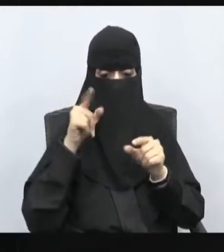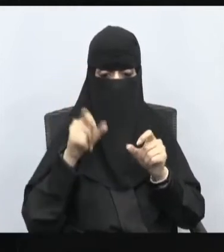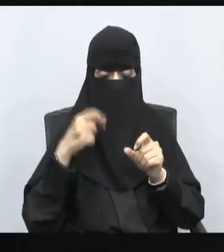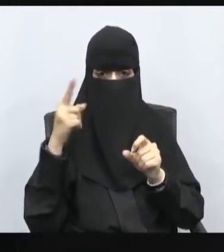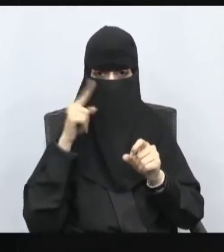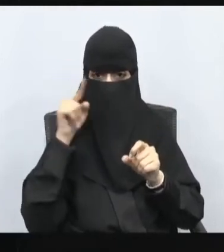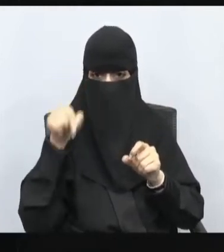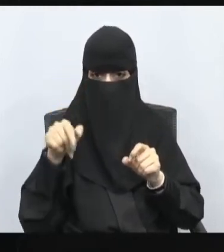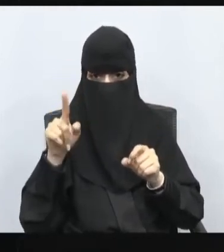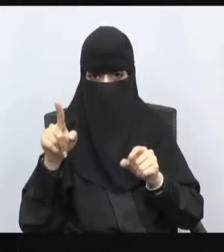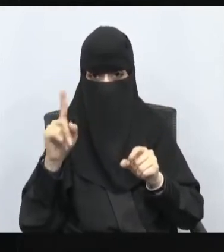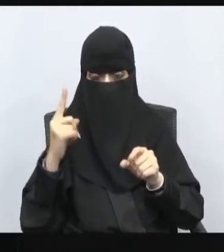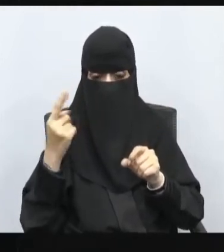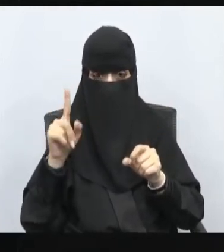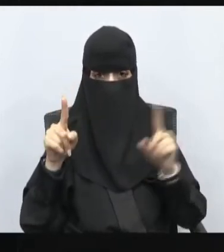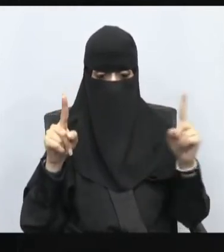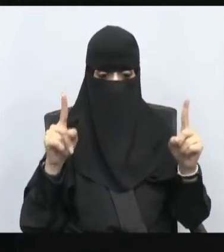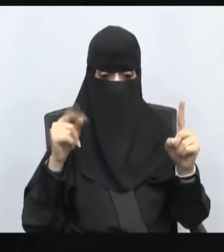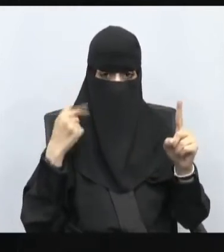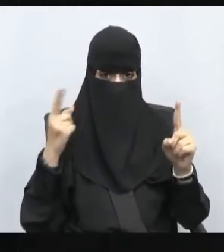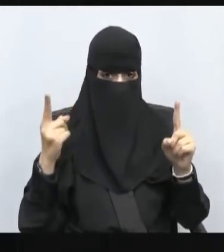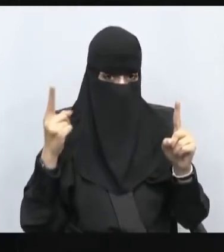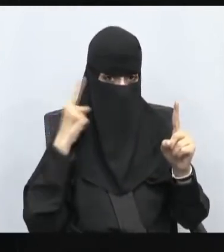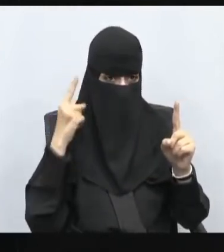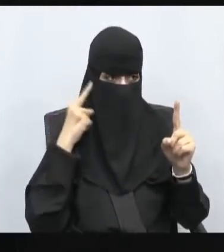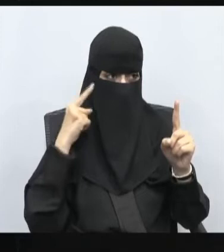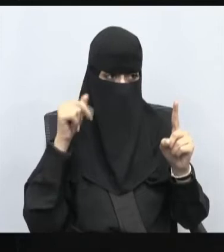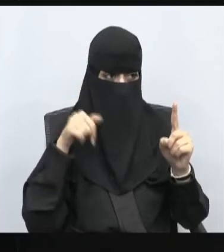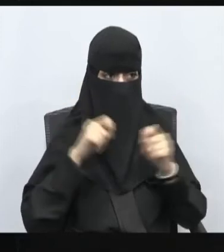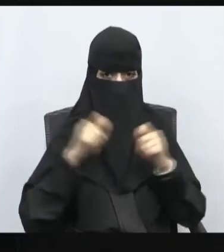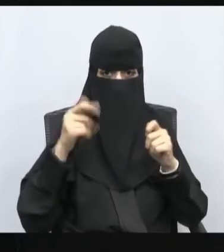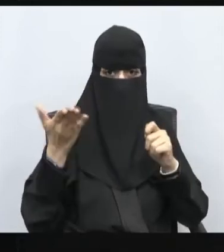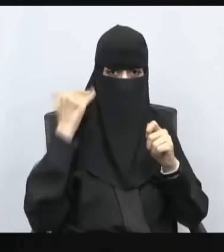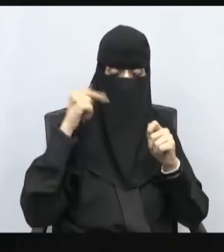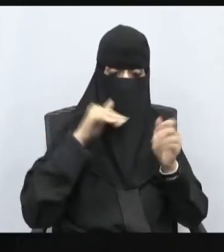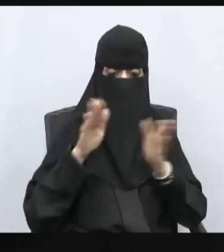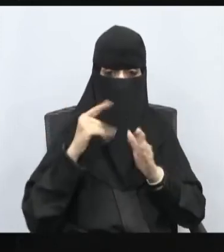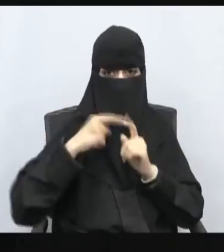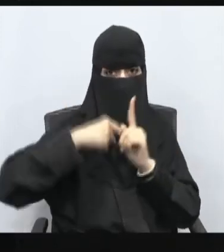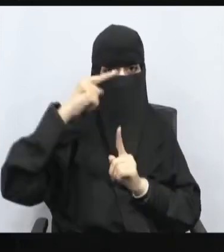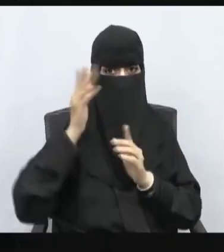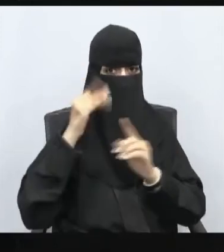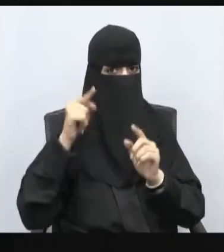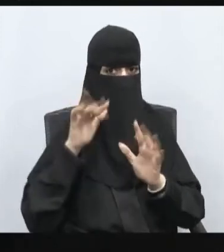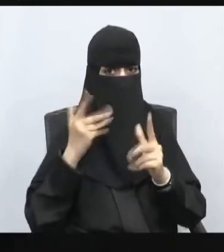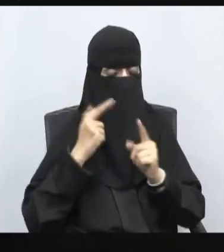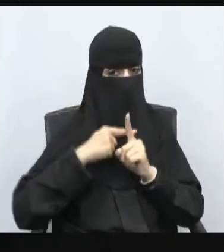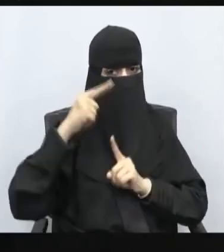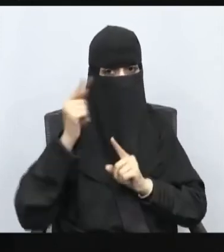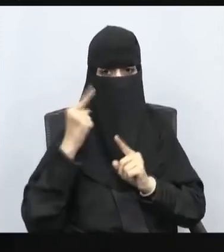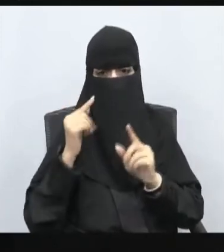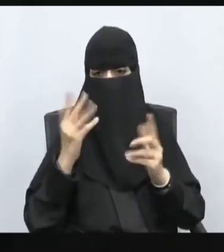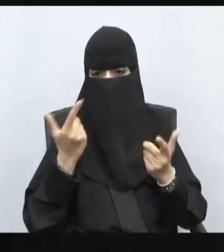يا ترى برأيكم من سيكون الصوت لديه عالي أو سيسمعه بشكل